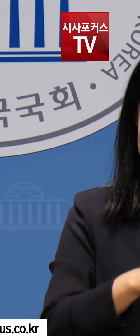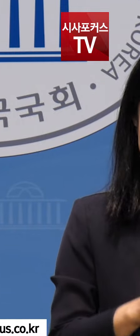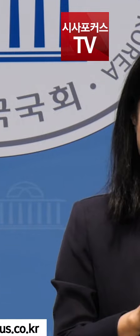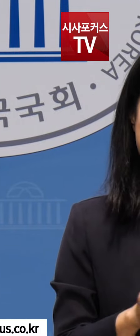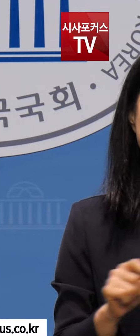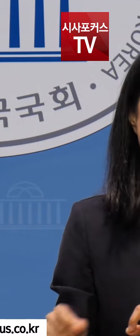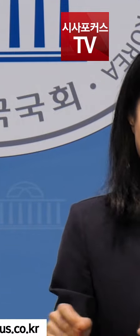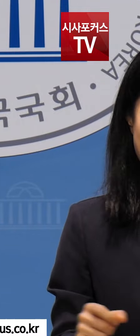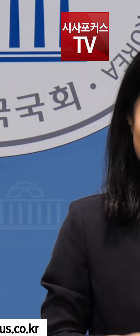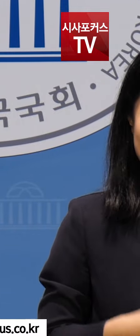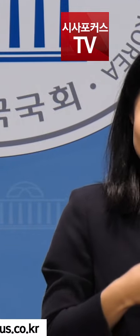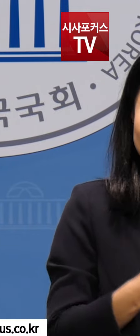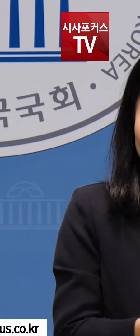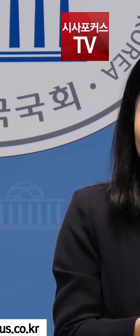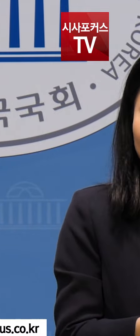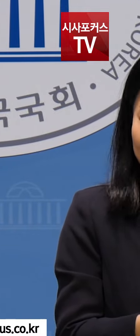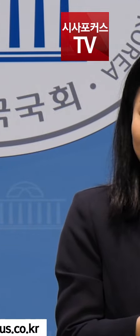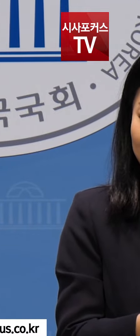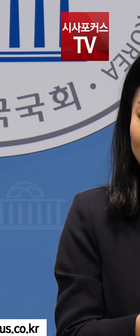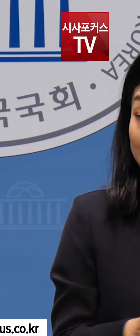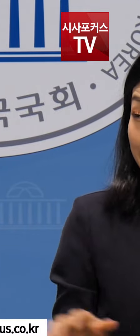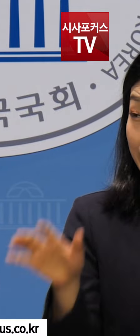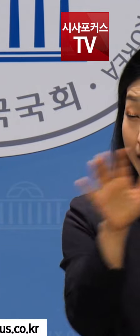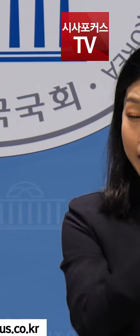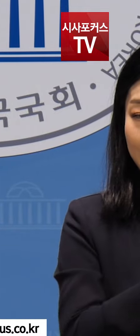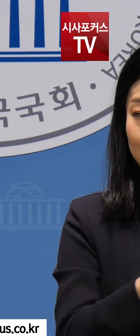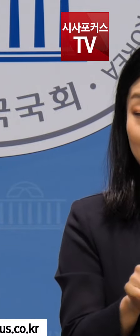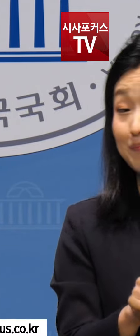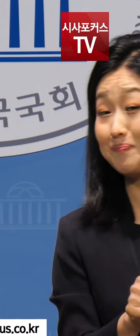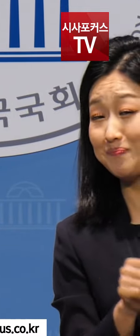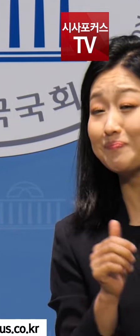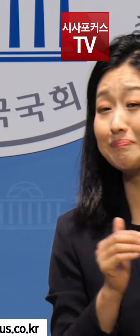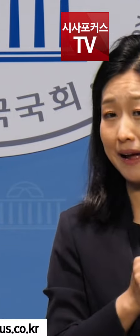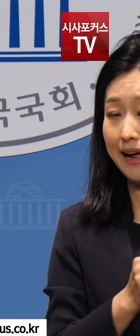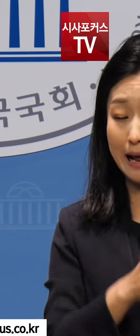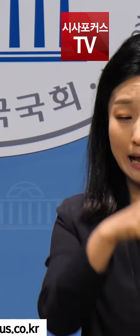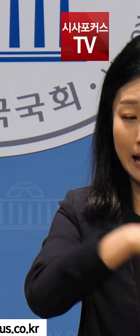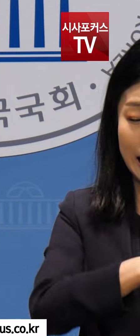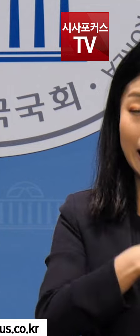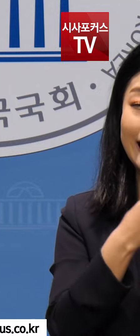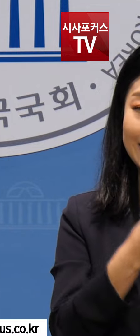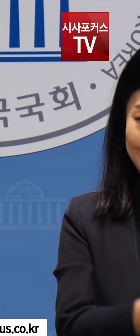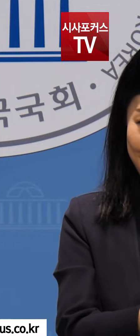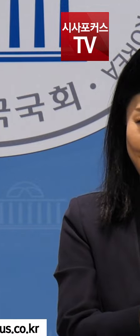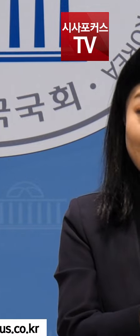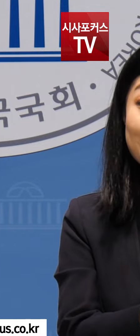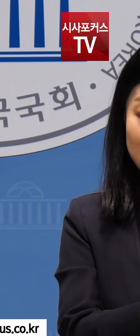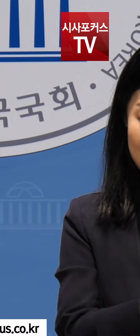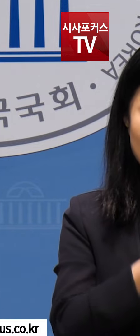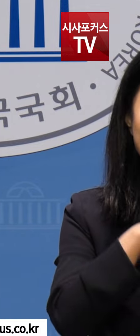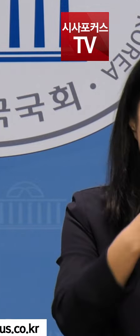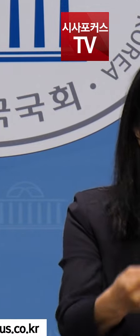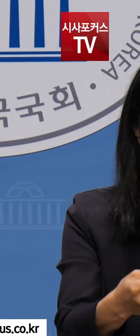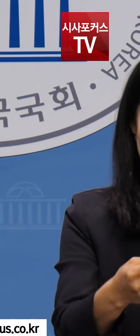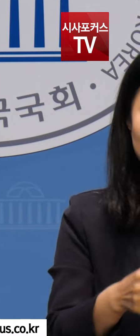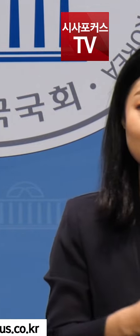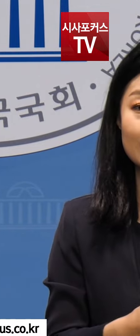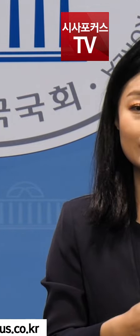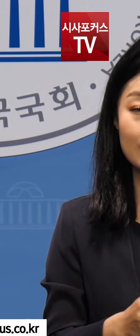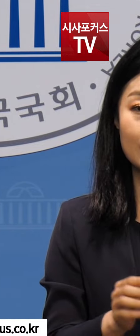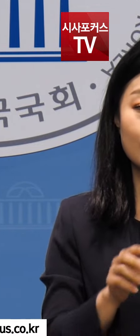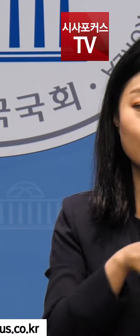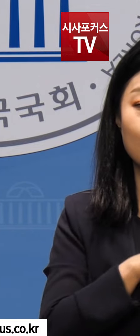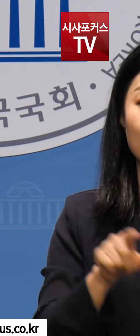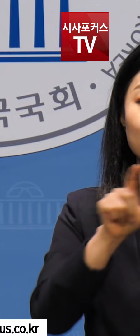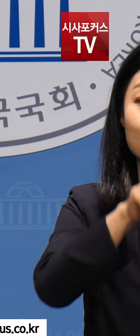잠정 결론을 내렸다는 언론 보도가 나오고 있습니다. 내부적으로는 결론을 지어놓고도 다음 달 선거